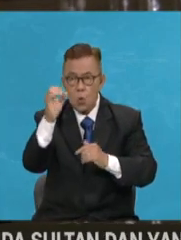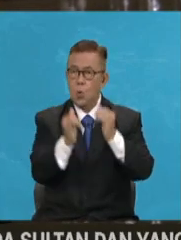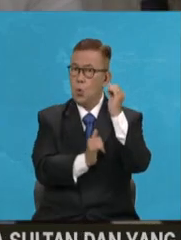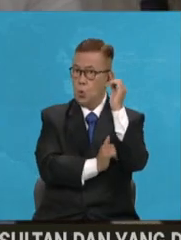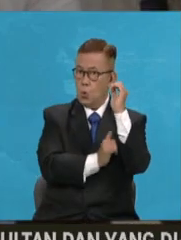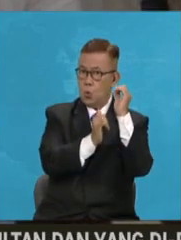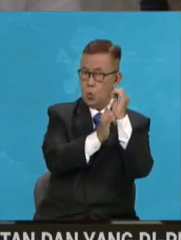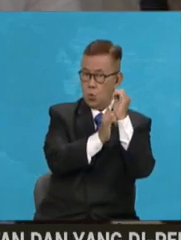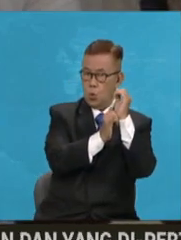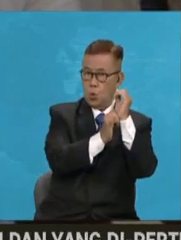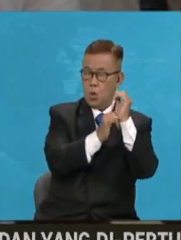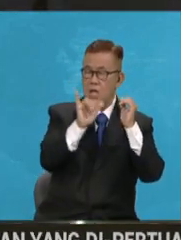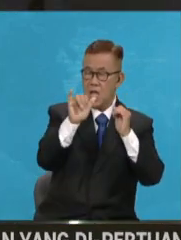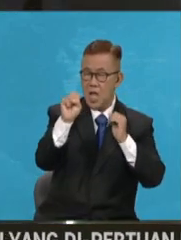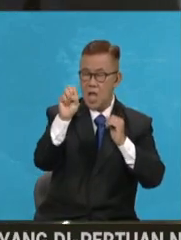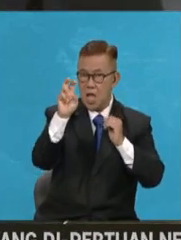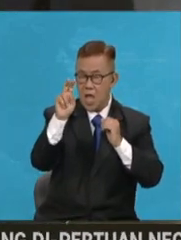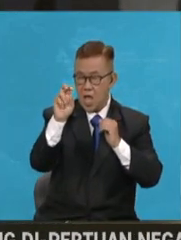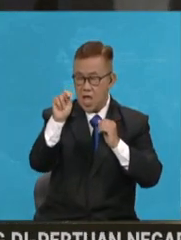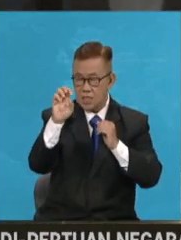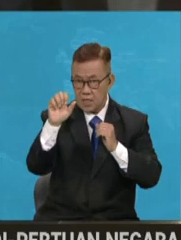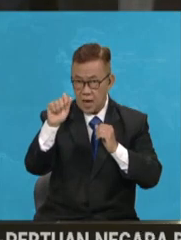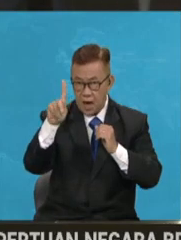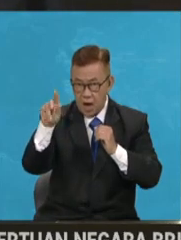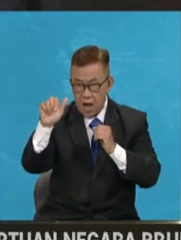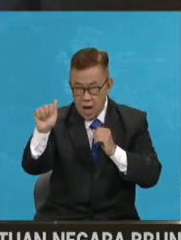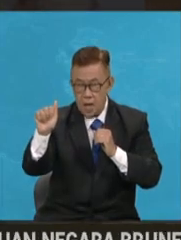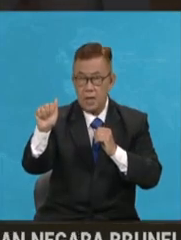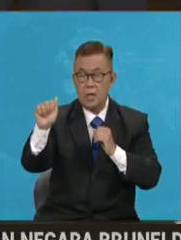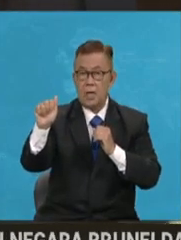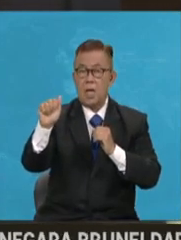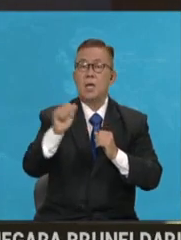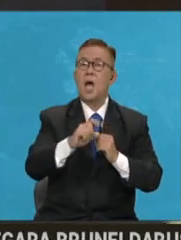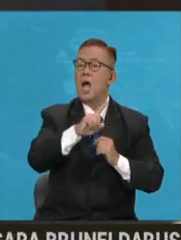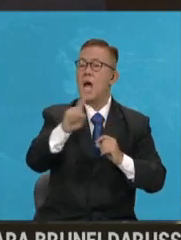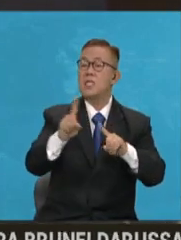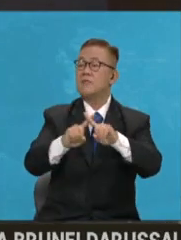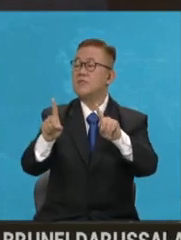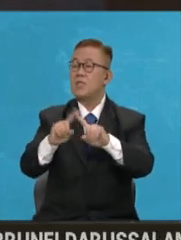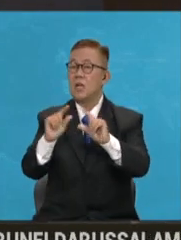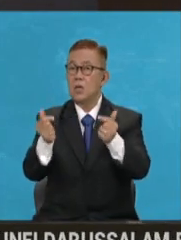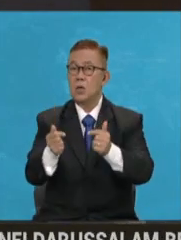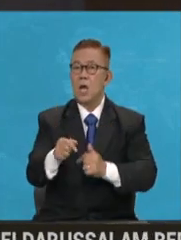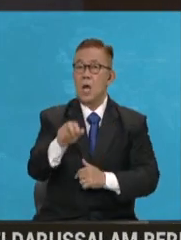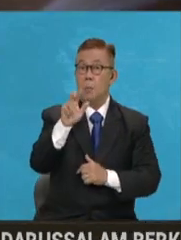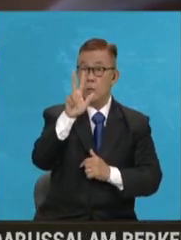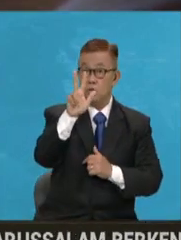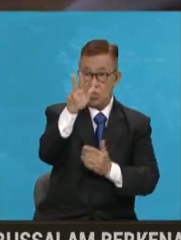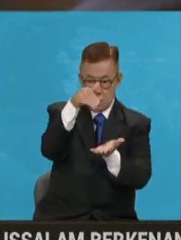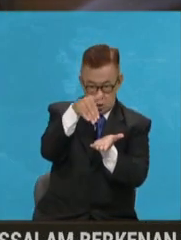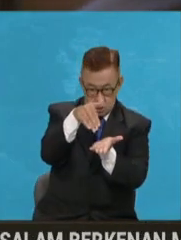cancer dan pusat Ihsan almiral Hajah Maryam yang masing-masing menerima 3000